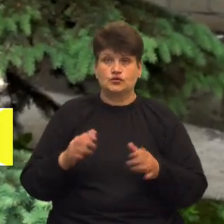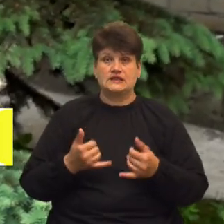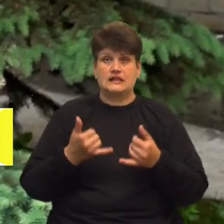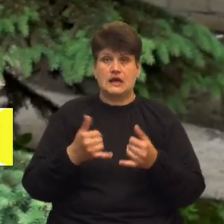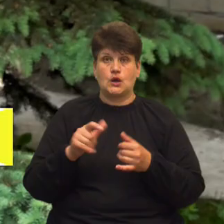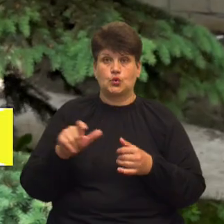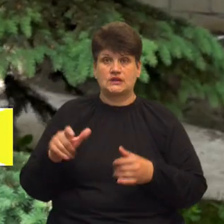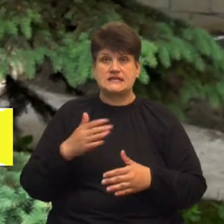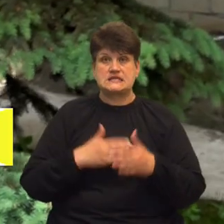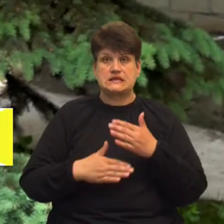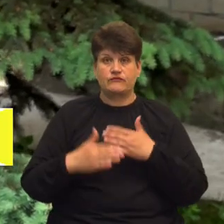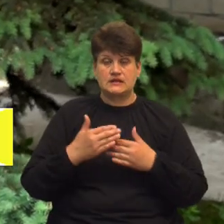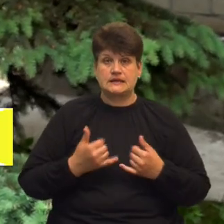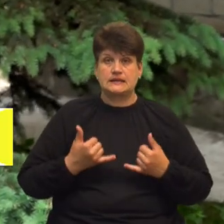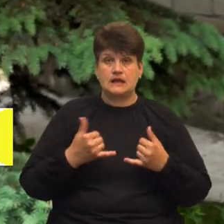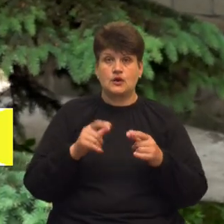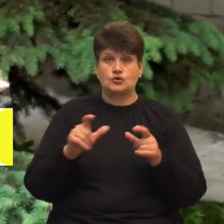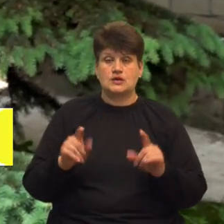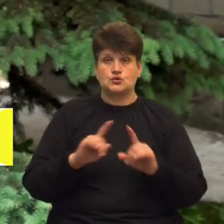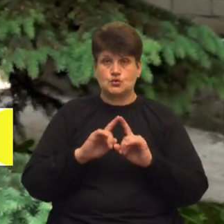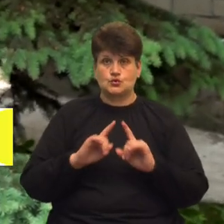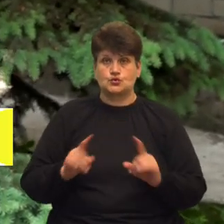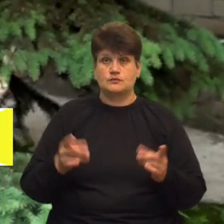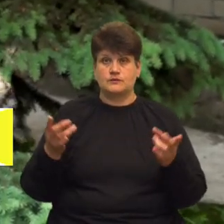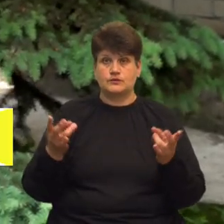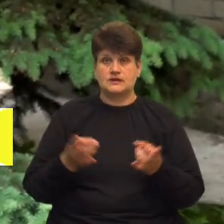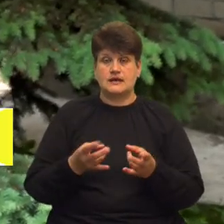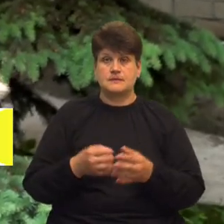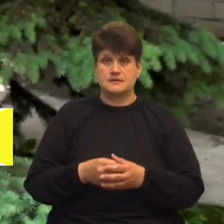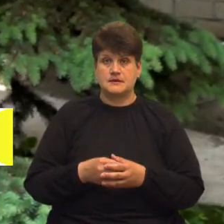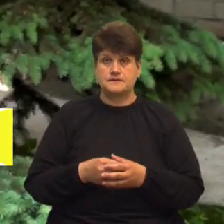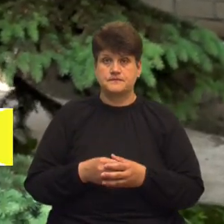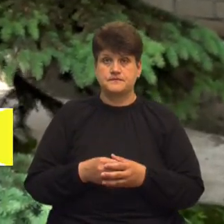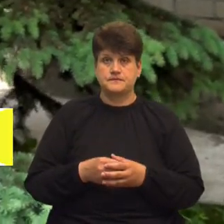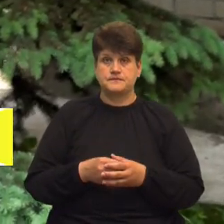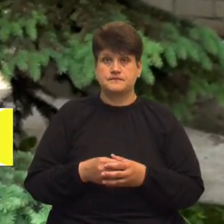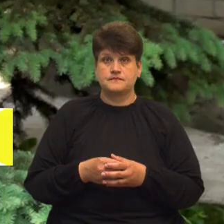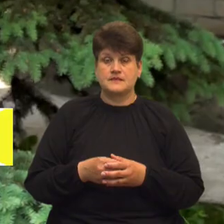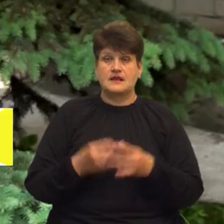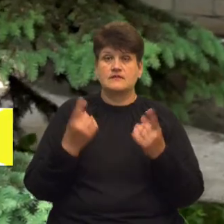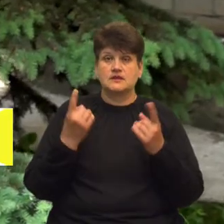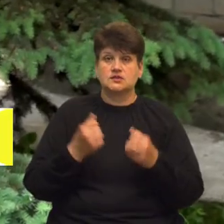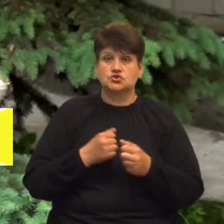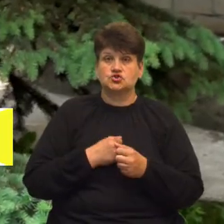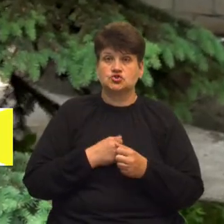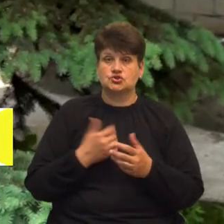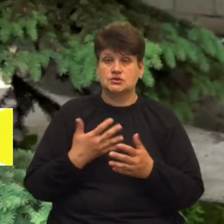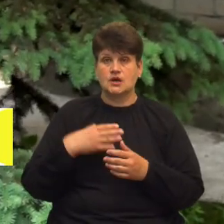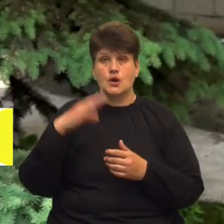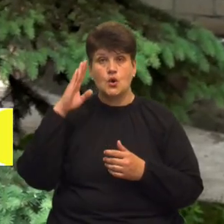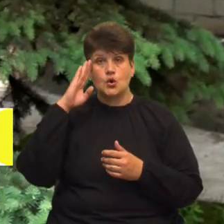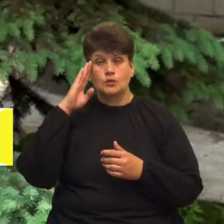з інвалідністю, для людей з особливими потребами. Ну, на превеликий жаль, хлопці,